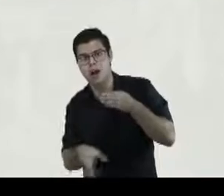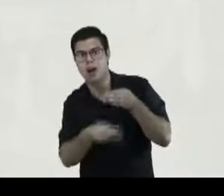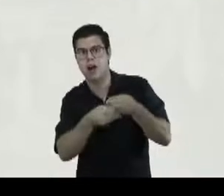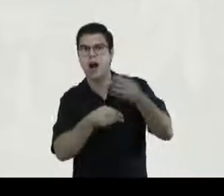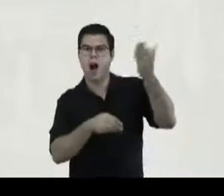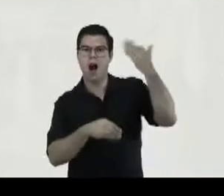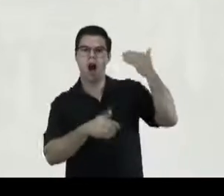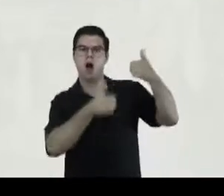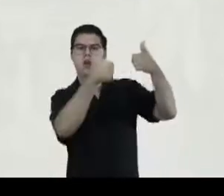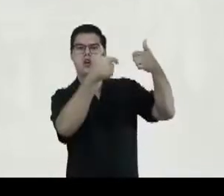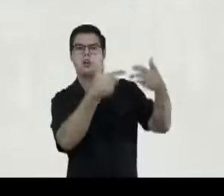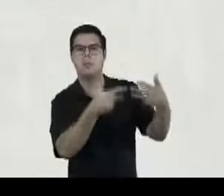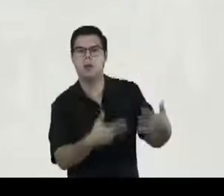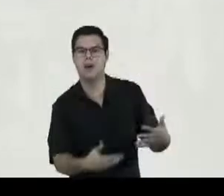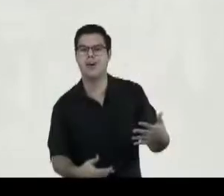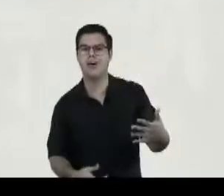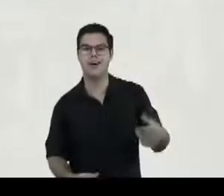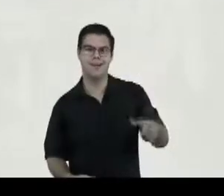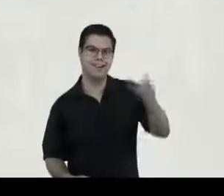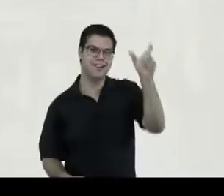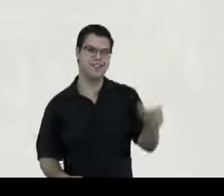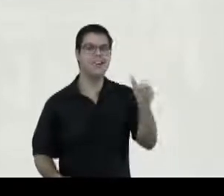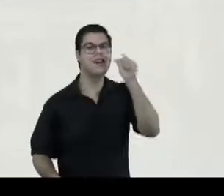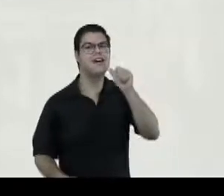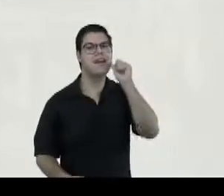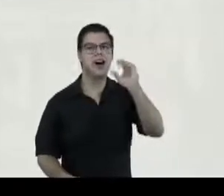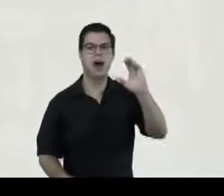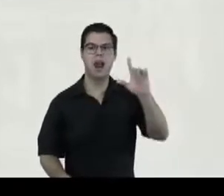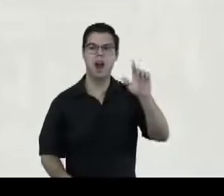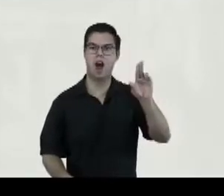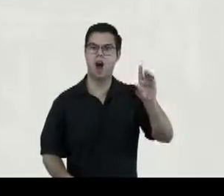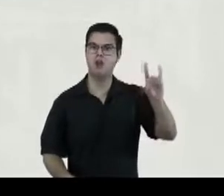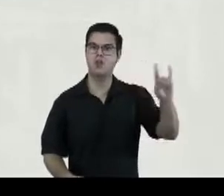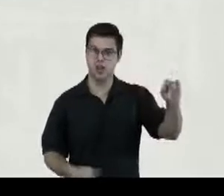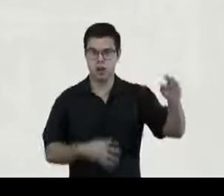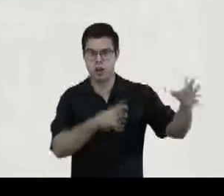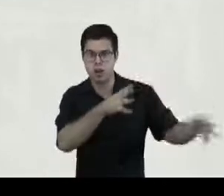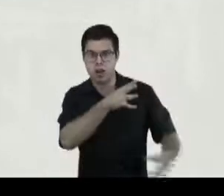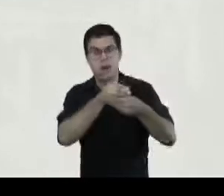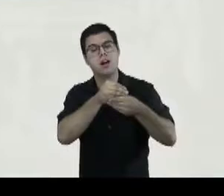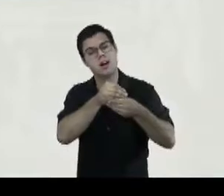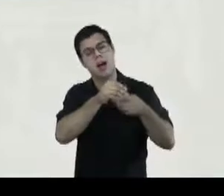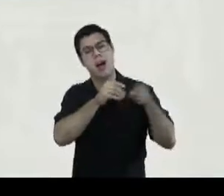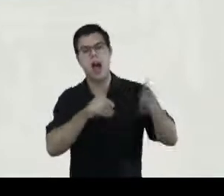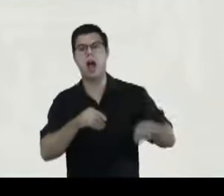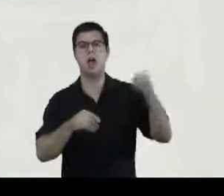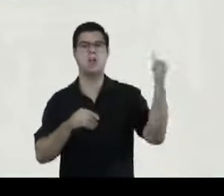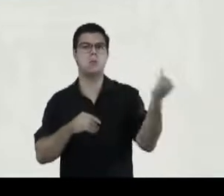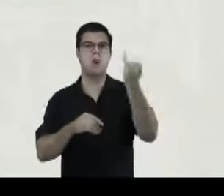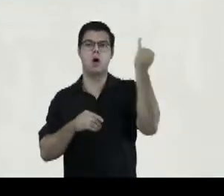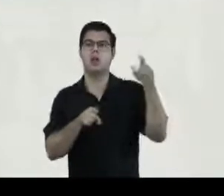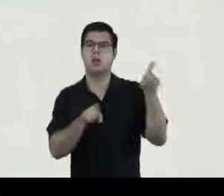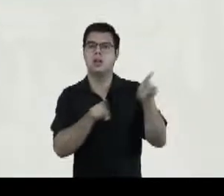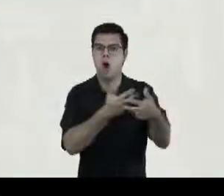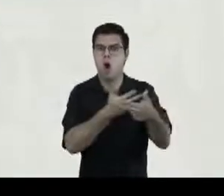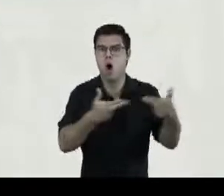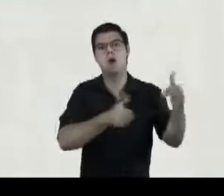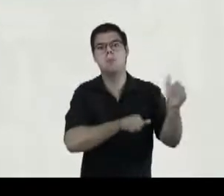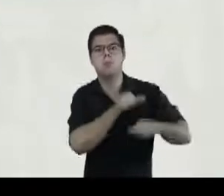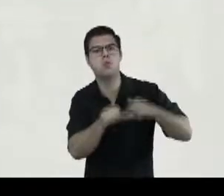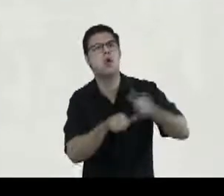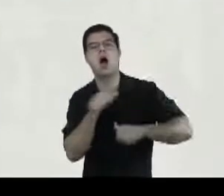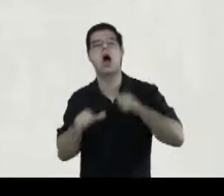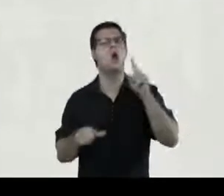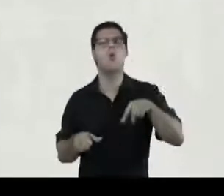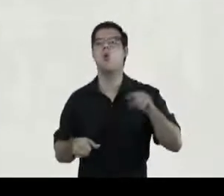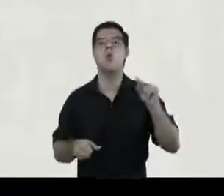Claudia. Ce qui est vraiment très important et qui a tout changé, ce sont maintenant les formes d'autorité. Alors, j'avais